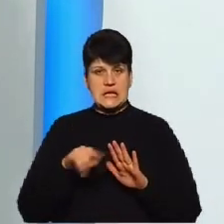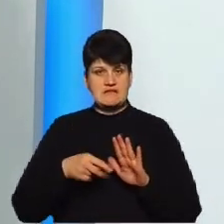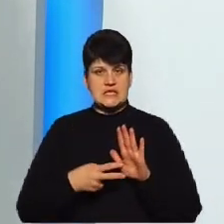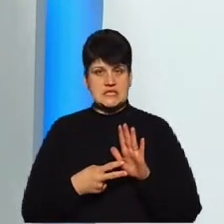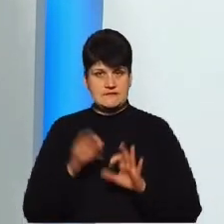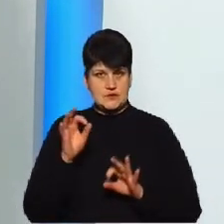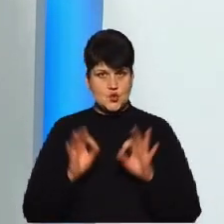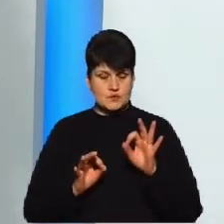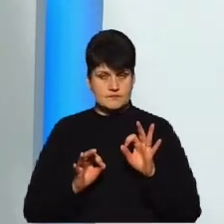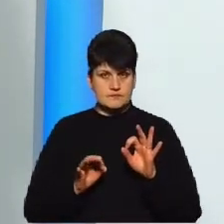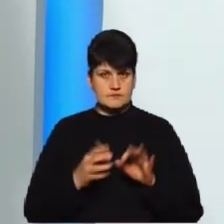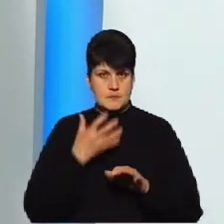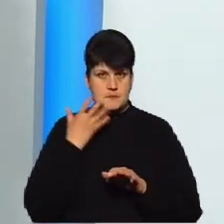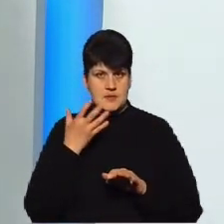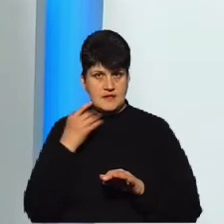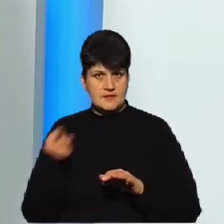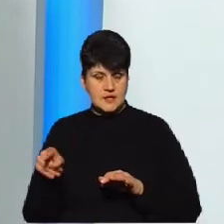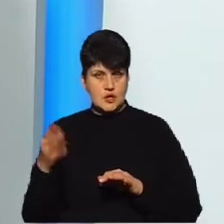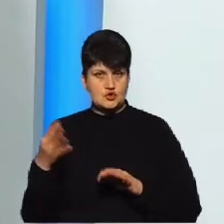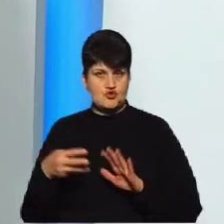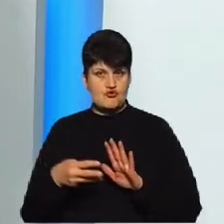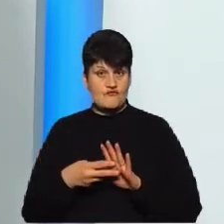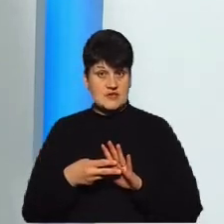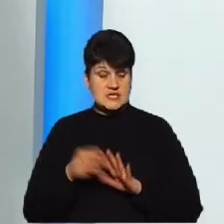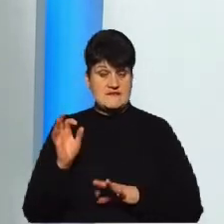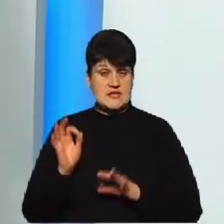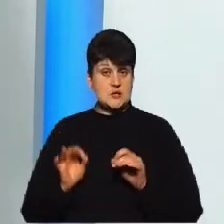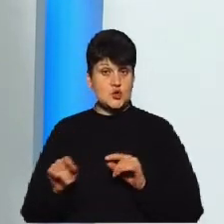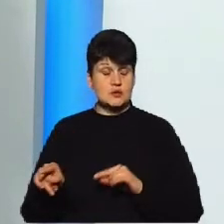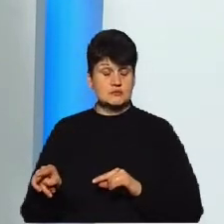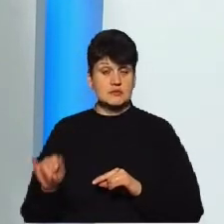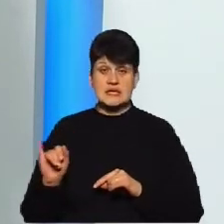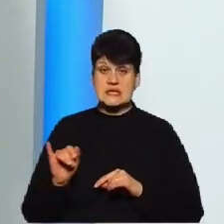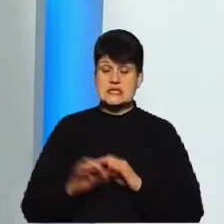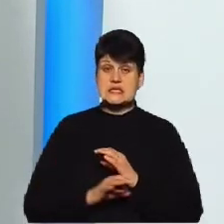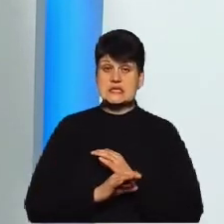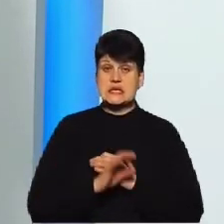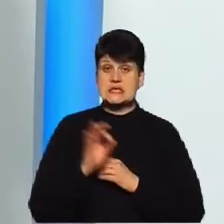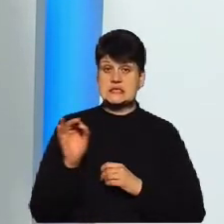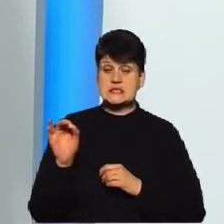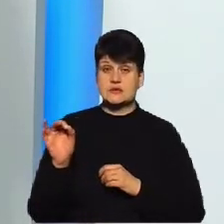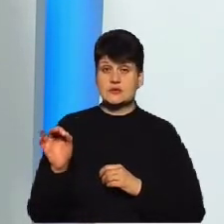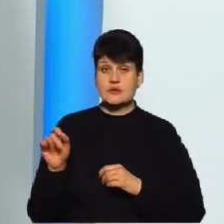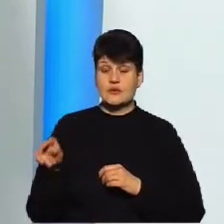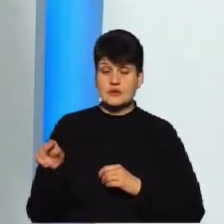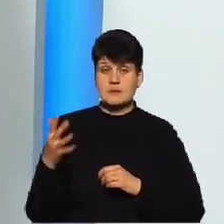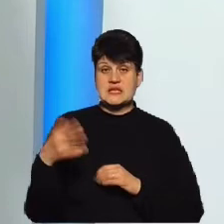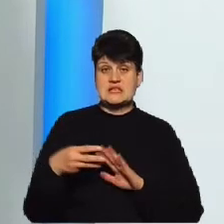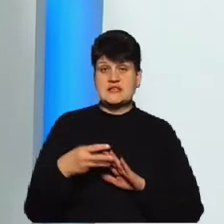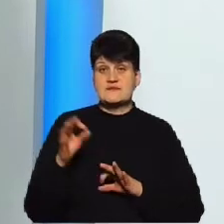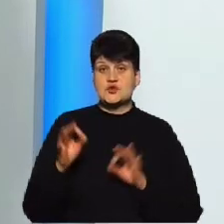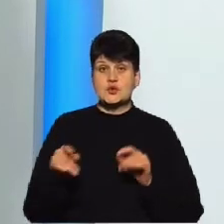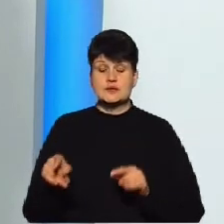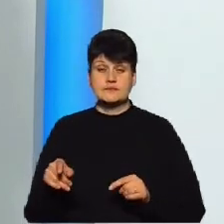59,7%, Південь 48 лише відсотків, і східний регіон 58%.